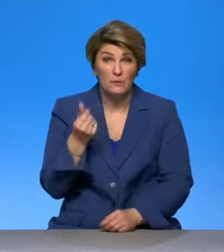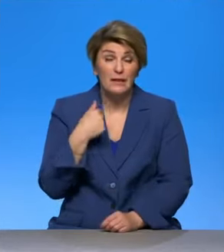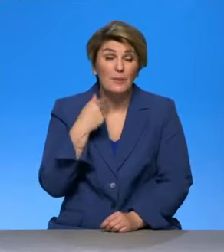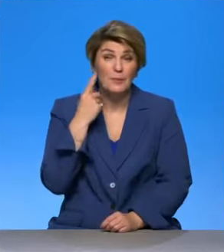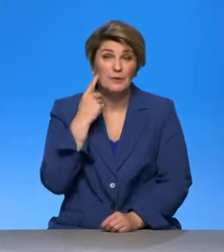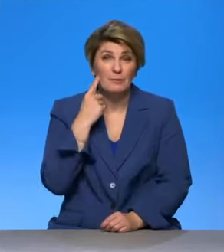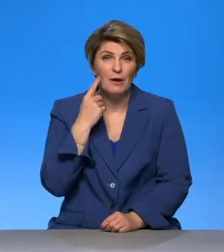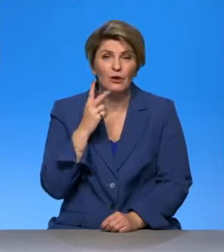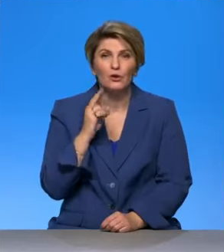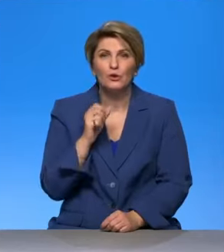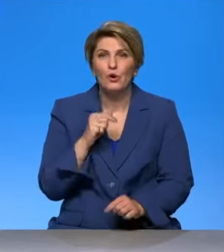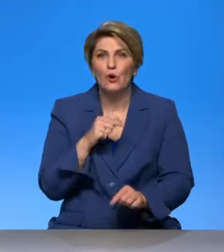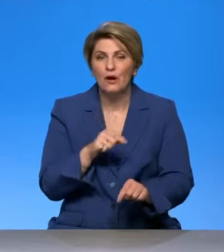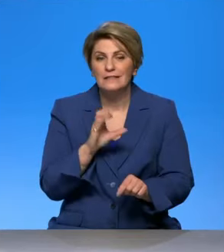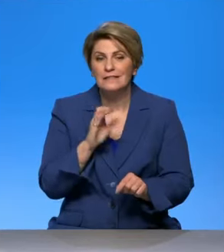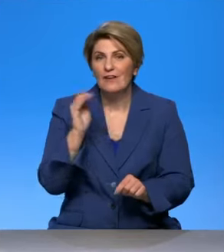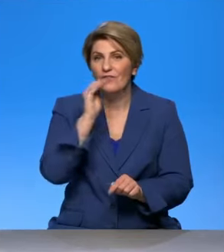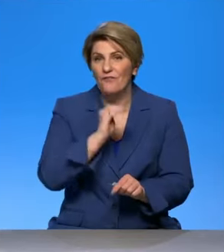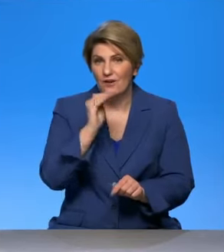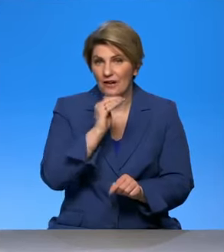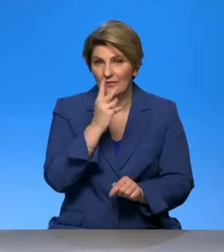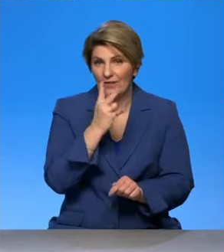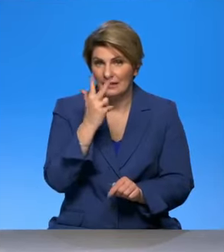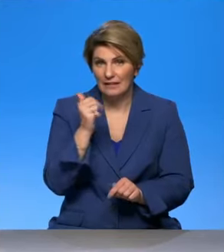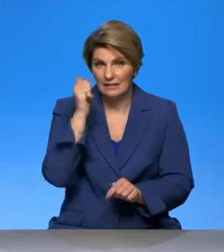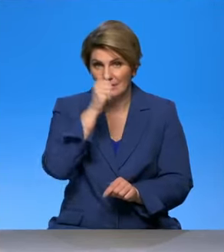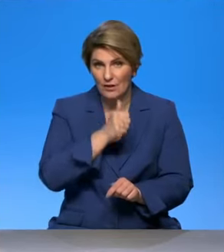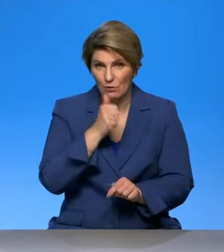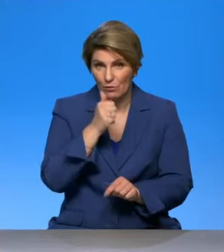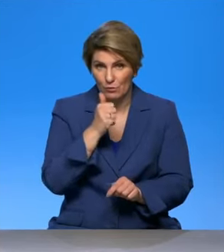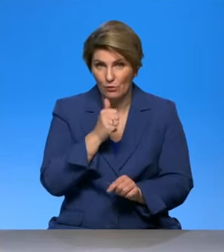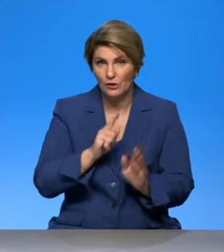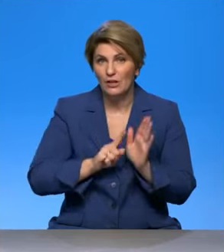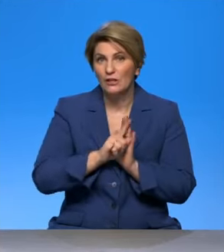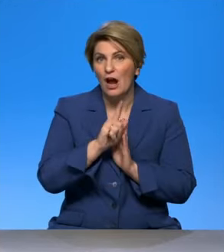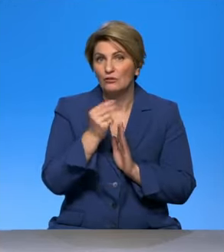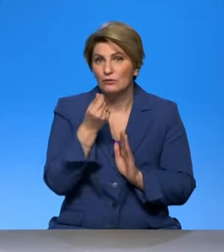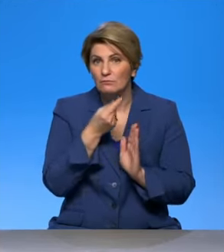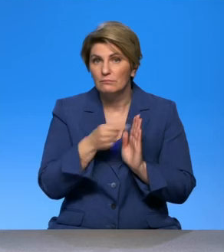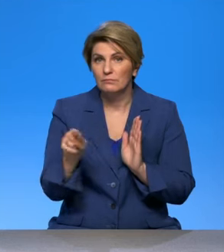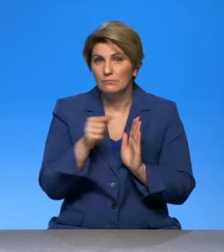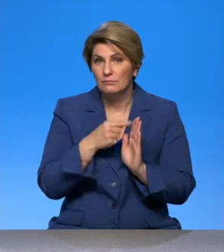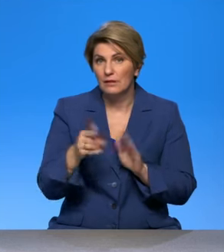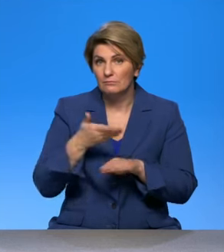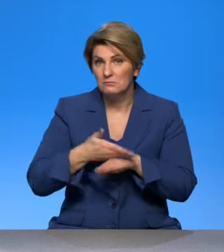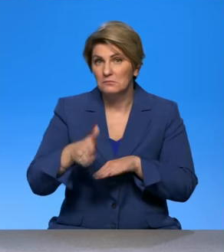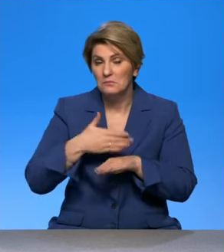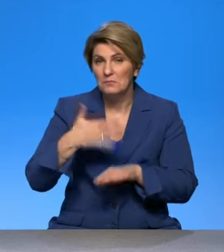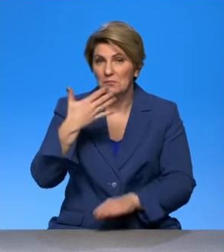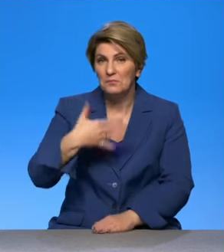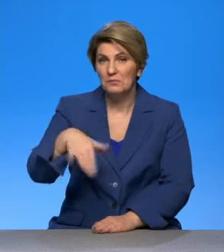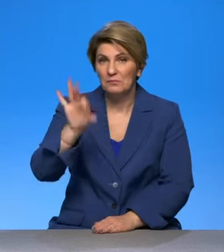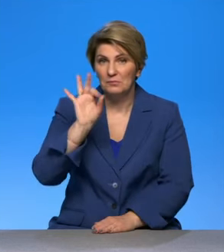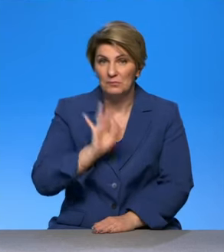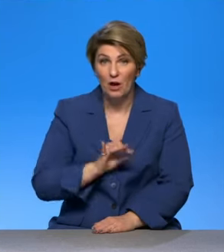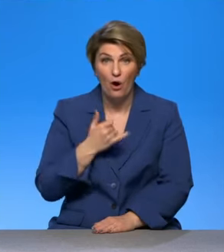Но дело в том, что с февраля 23-го года с меня начали высчитывать кредит 50%. У меня